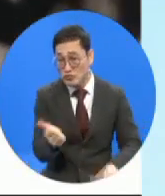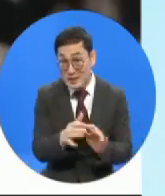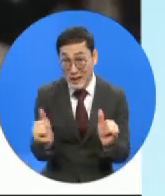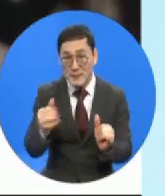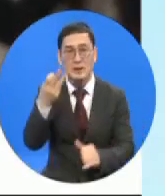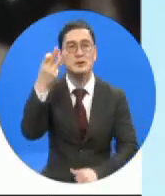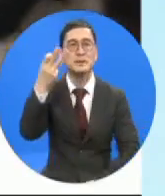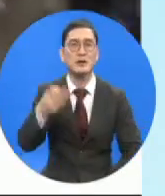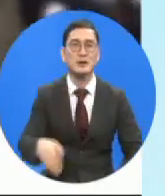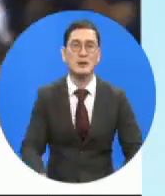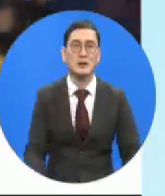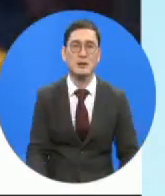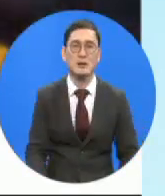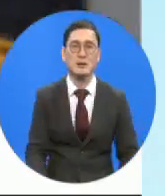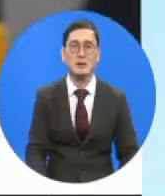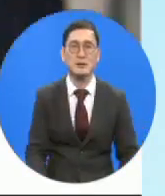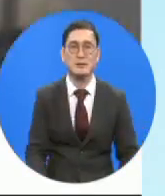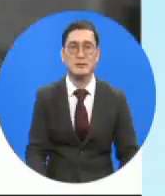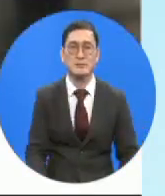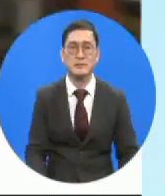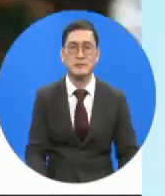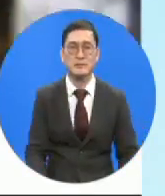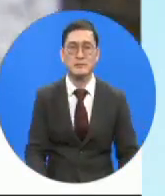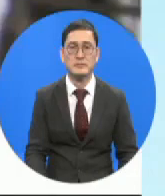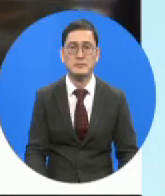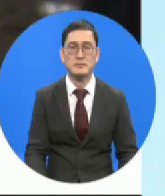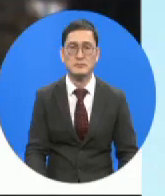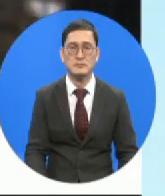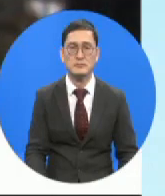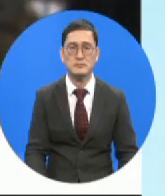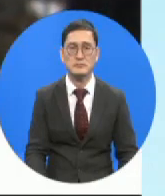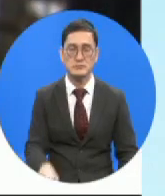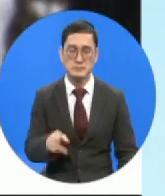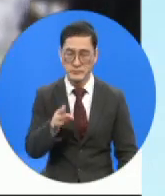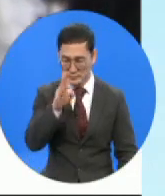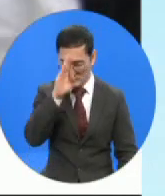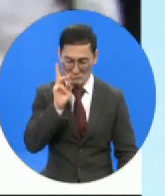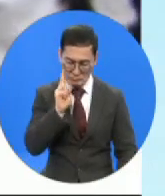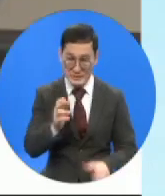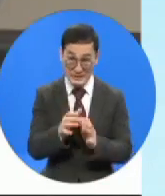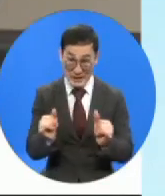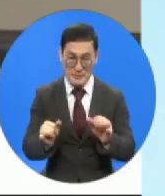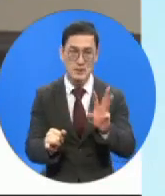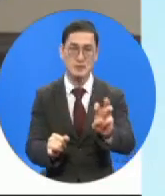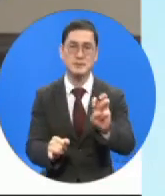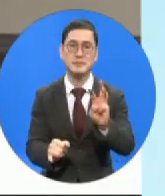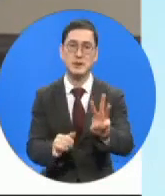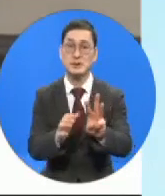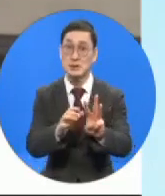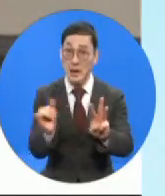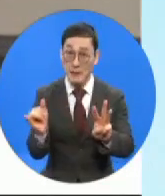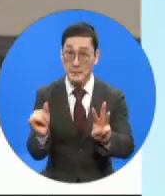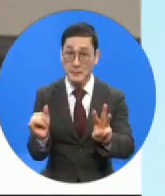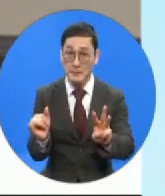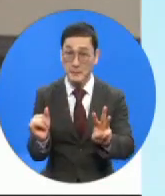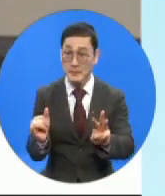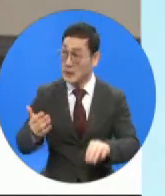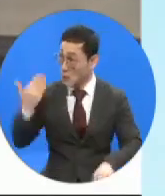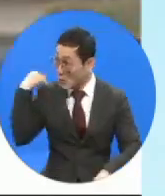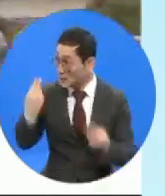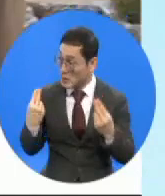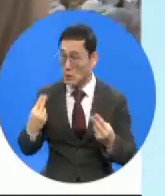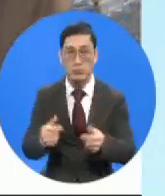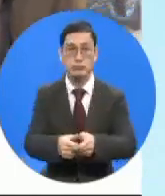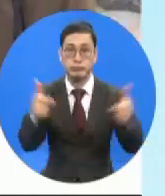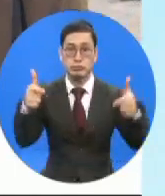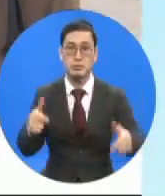때문에 합치면은 실제로 증가한 위중 환자의 숫자는 33명이나 된다는 얘기거든요. 급증하는 모양새. 네, 그동안에 많아졌던